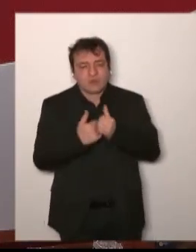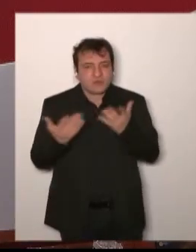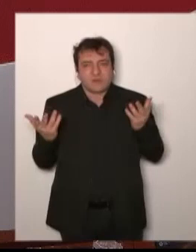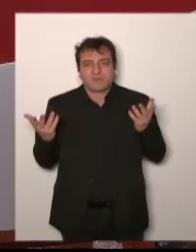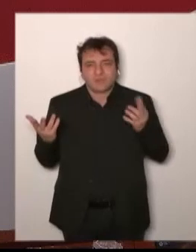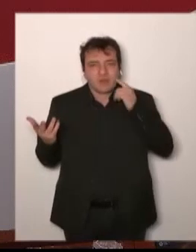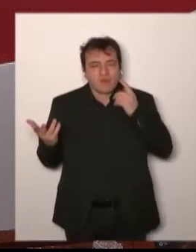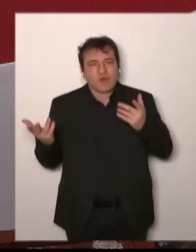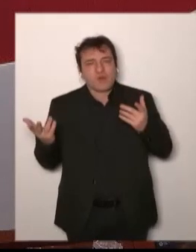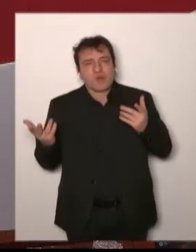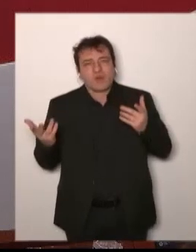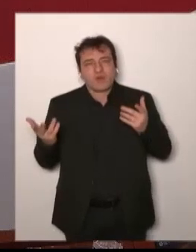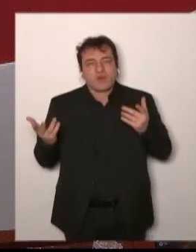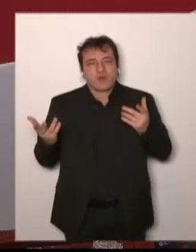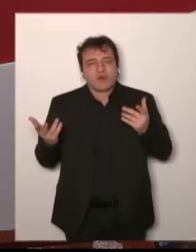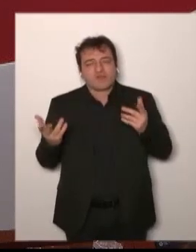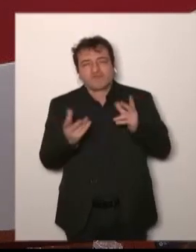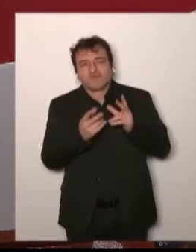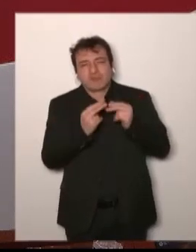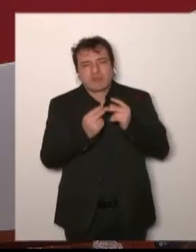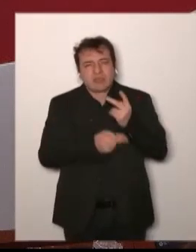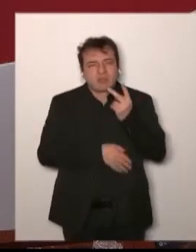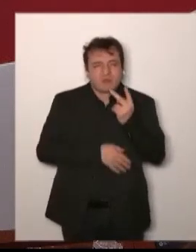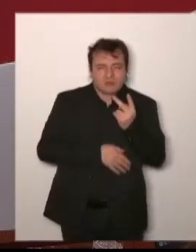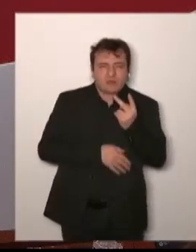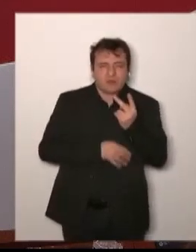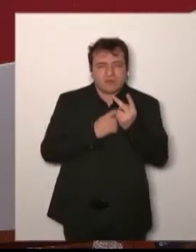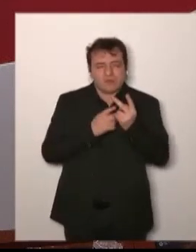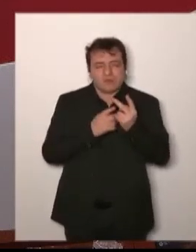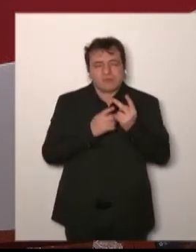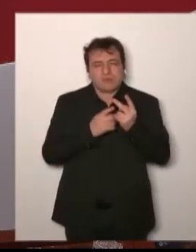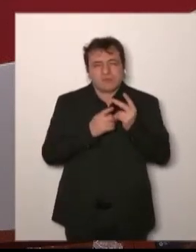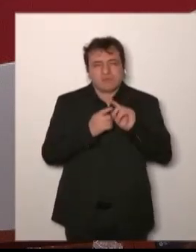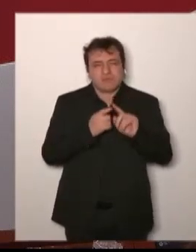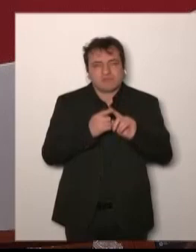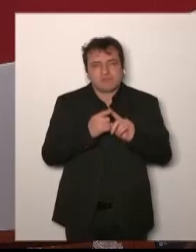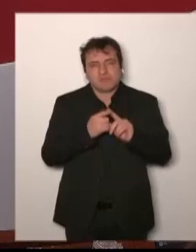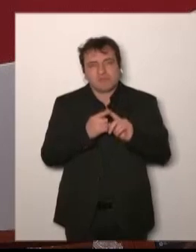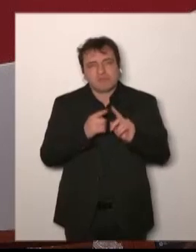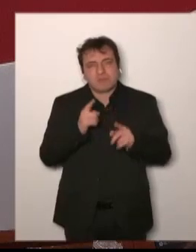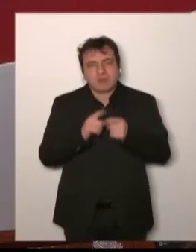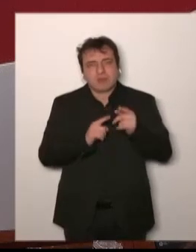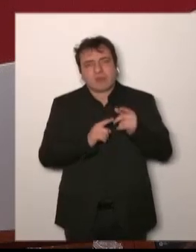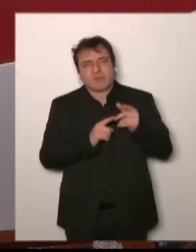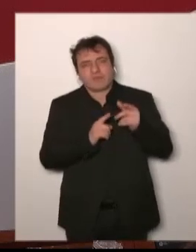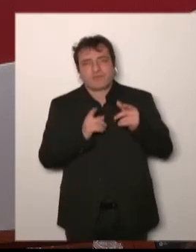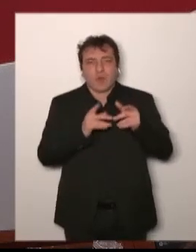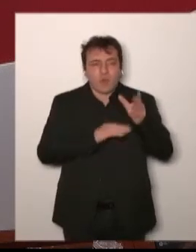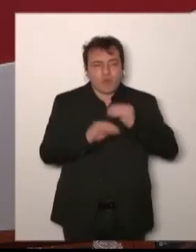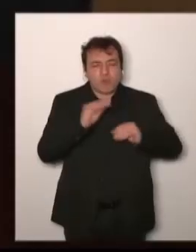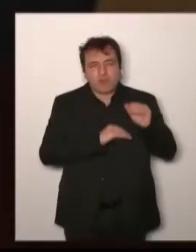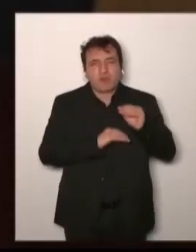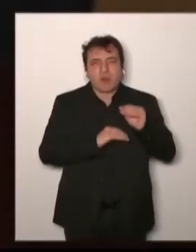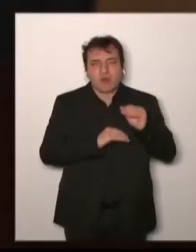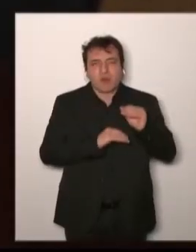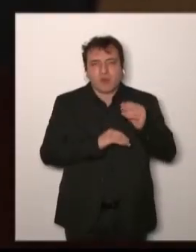ces deux éléments forts que vont être la mission et l'implémentation du plan. Joanna, je vous laisse peut-être la parole